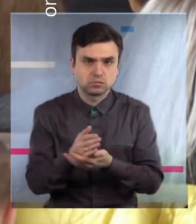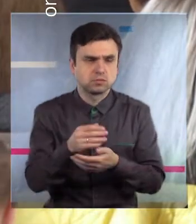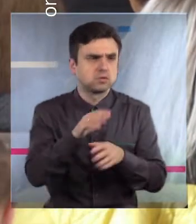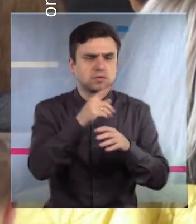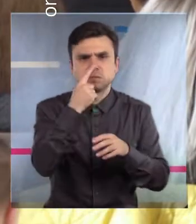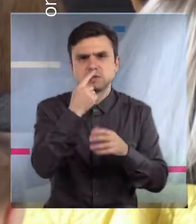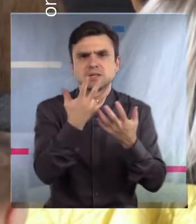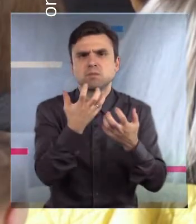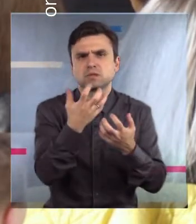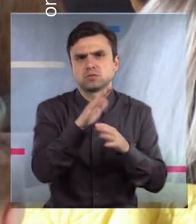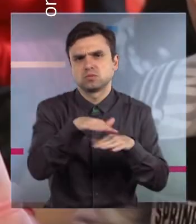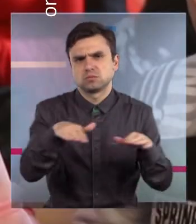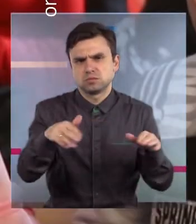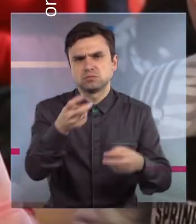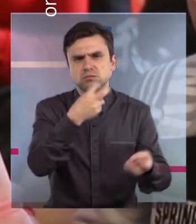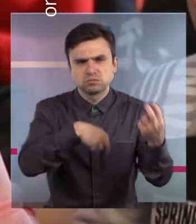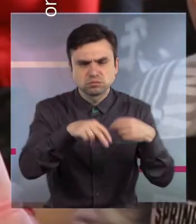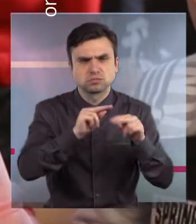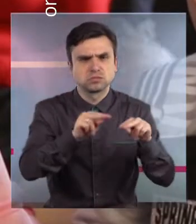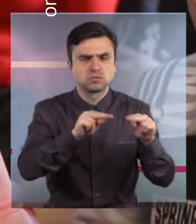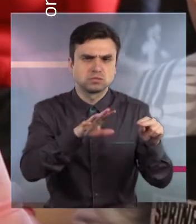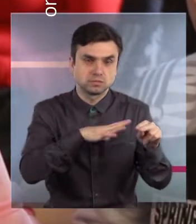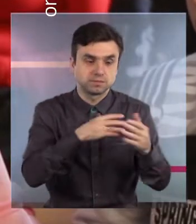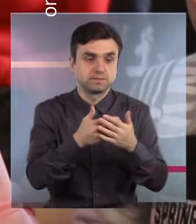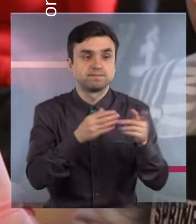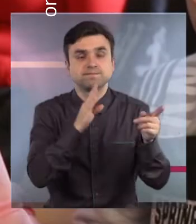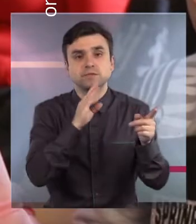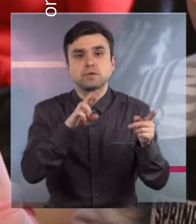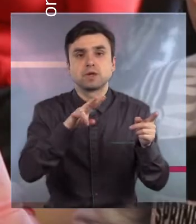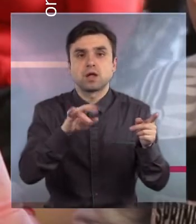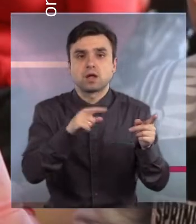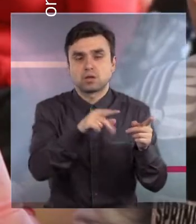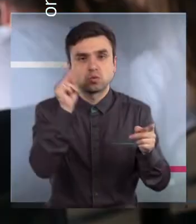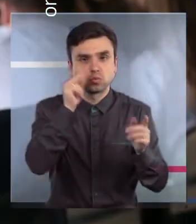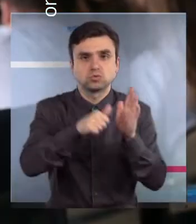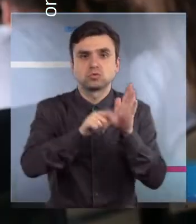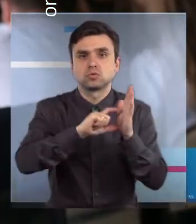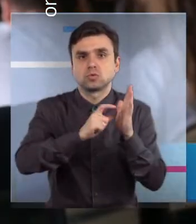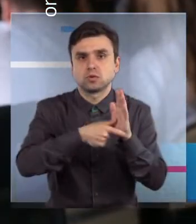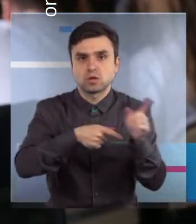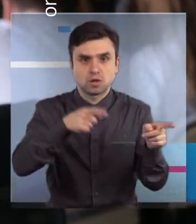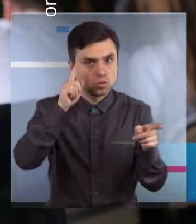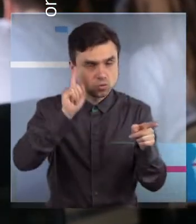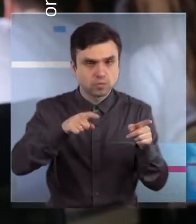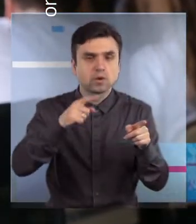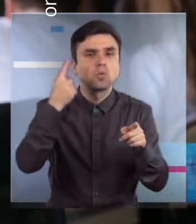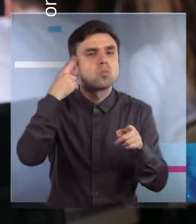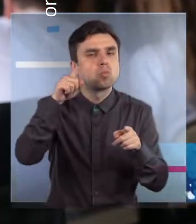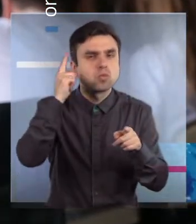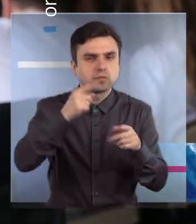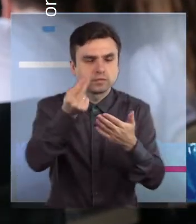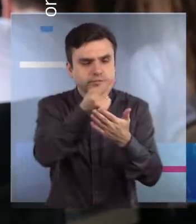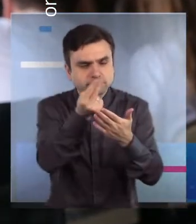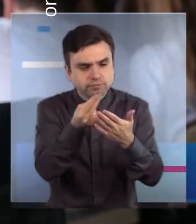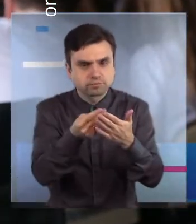вміє створювати анімаційні мультфільми. У майбутньому прагне пов'язати своє життя з IT-технологіями. Во-первых, я